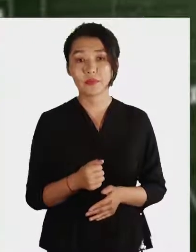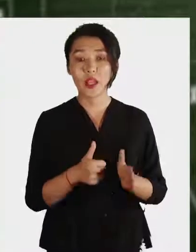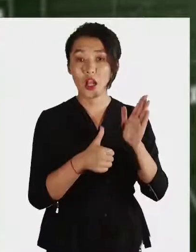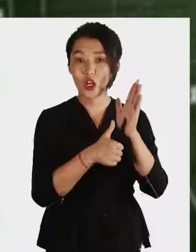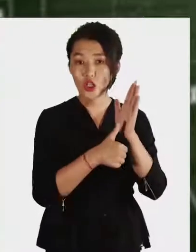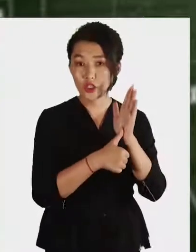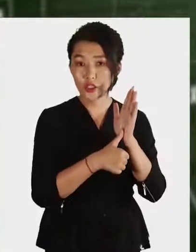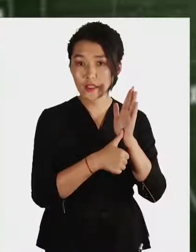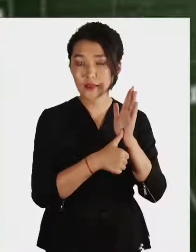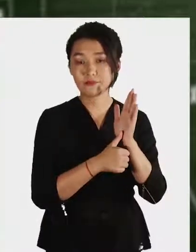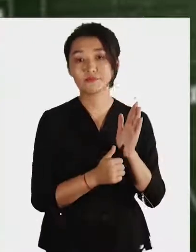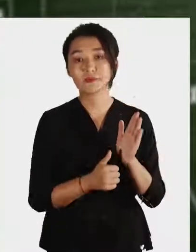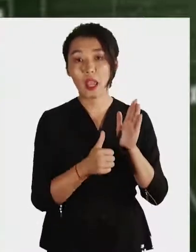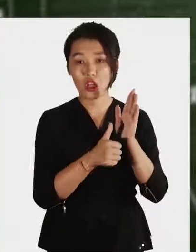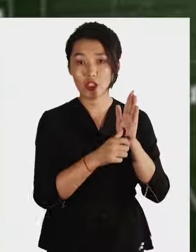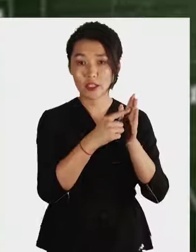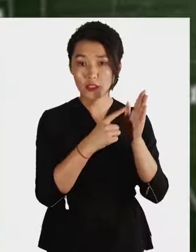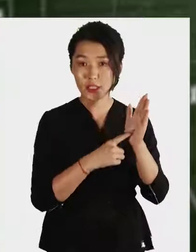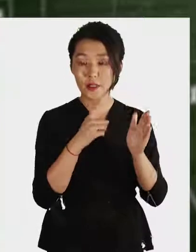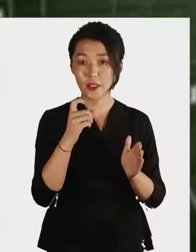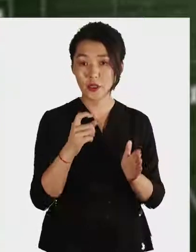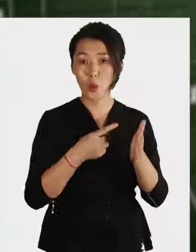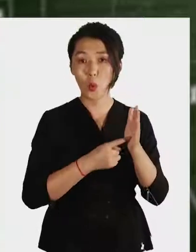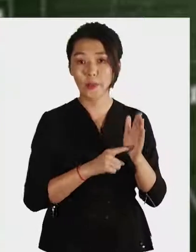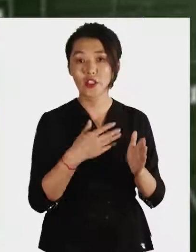от 6,5% 6 делим на 100,